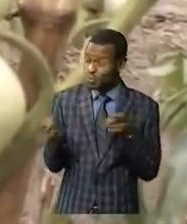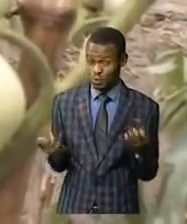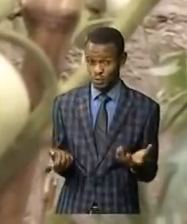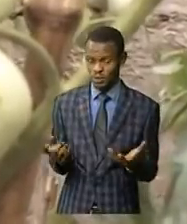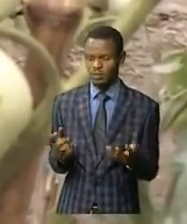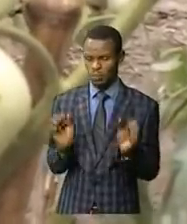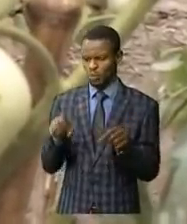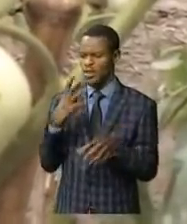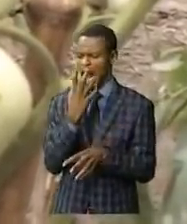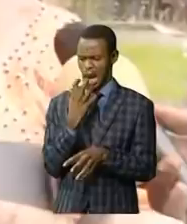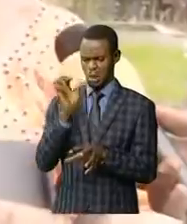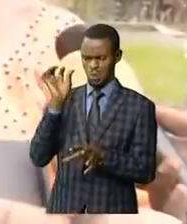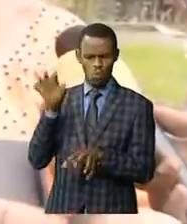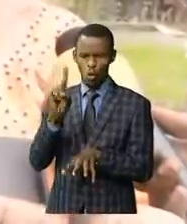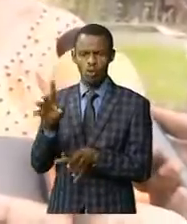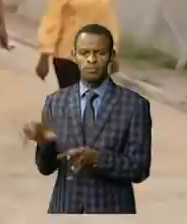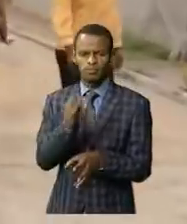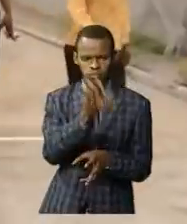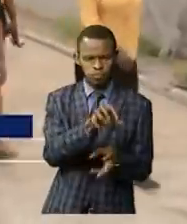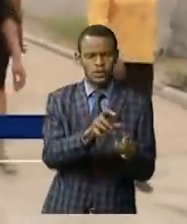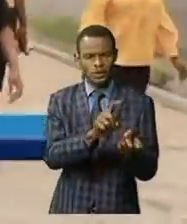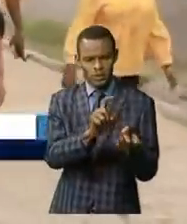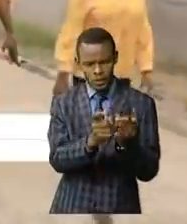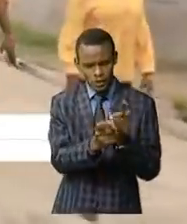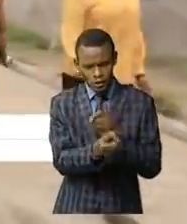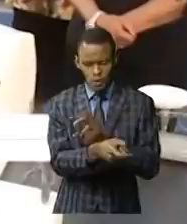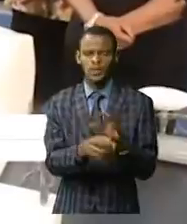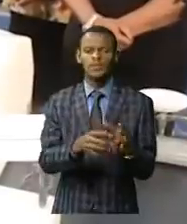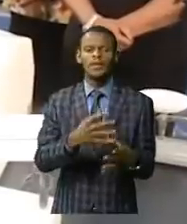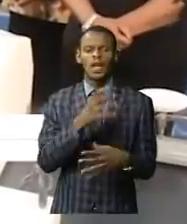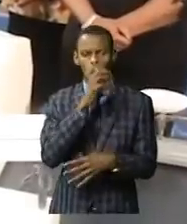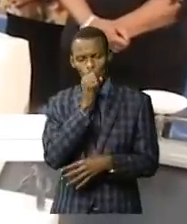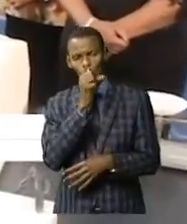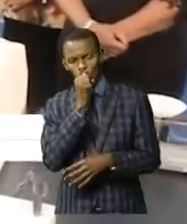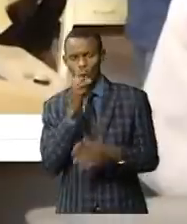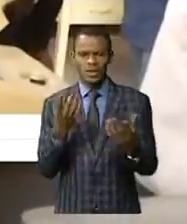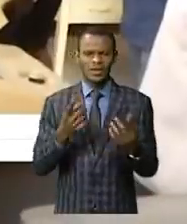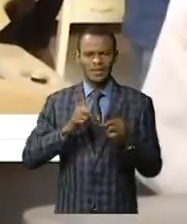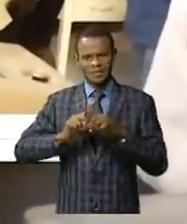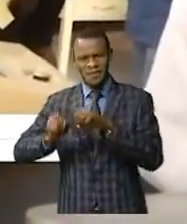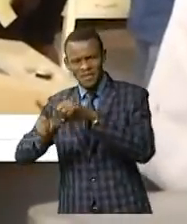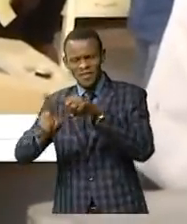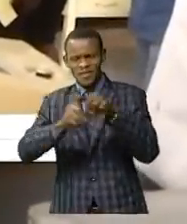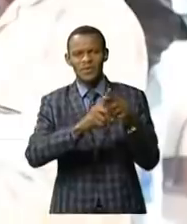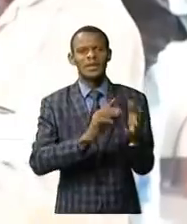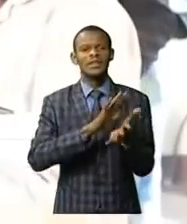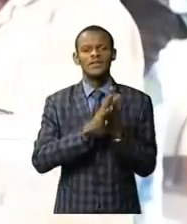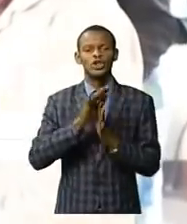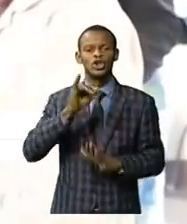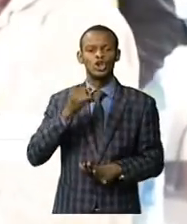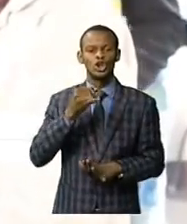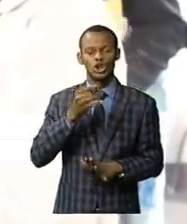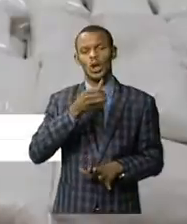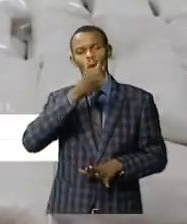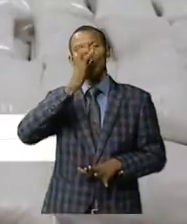Ça reste vraiment un grand défi pour la RDC. Après le lancement de ces travaux, le directeur de la réserve stratégique a